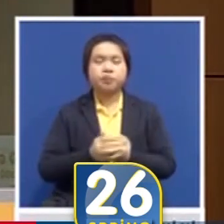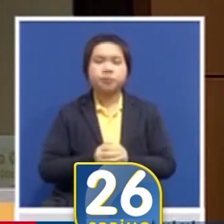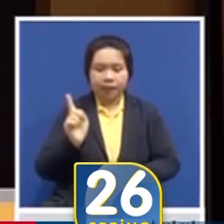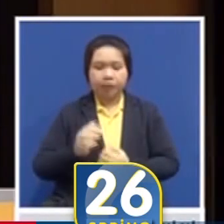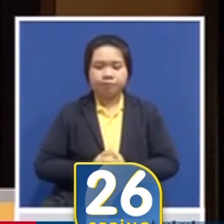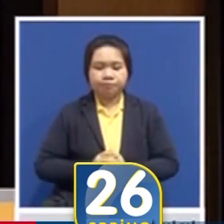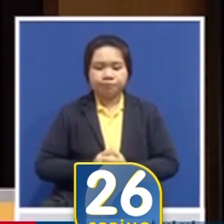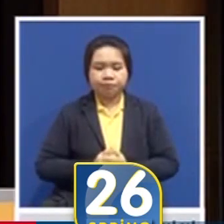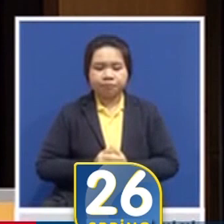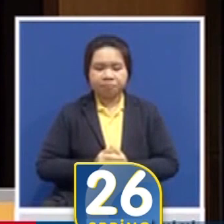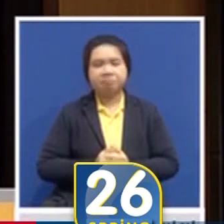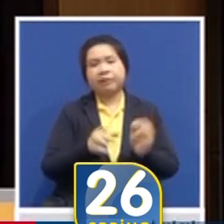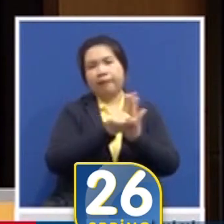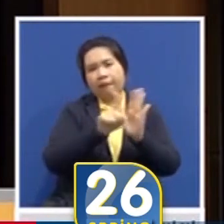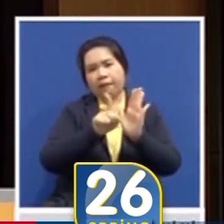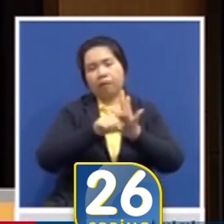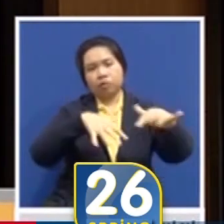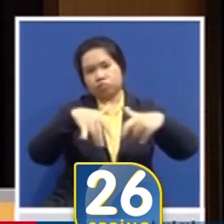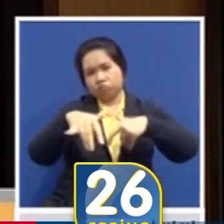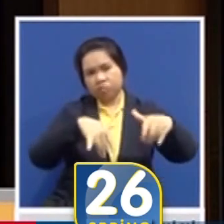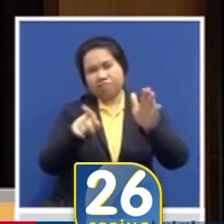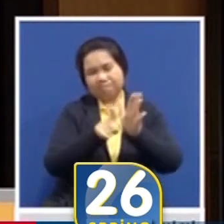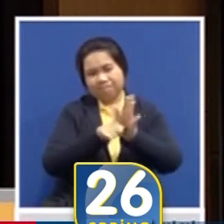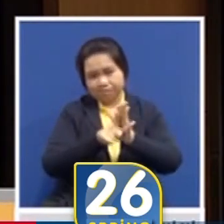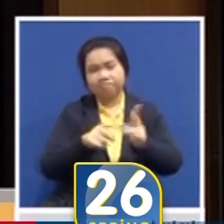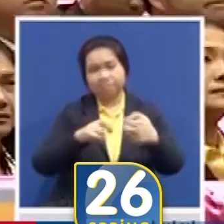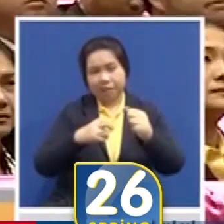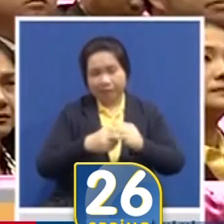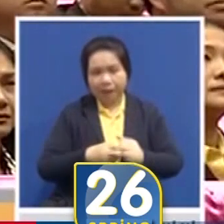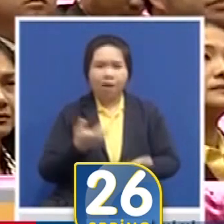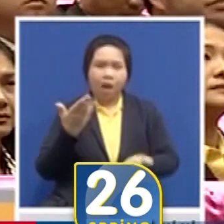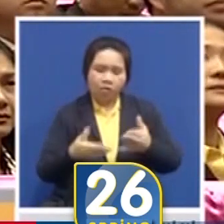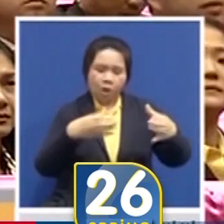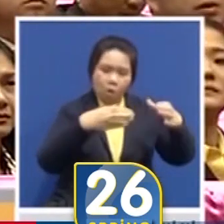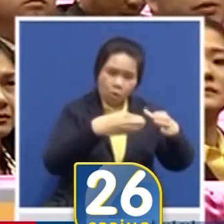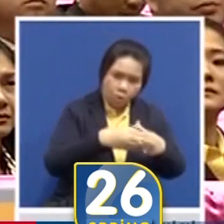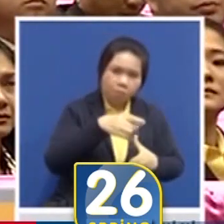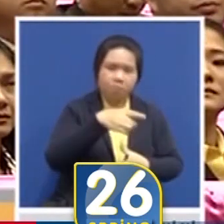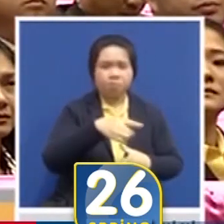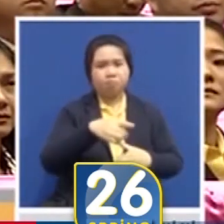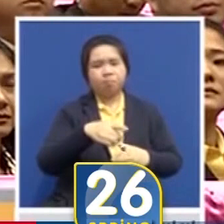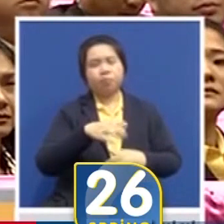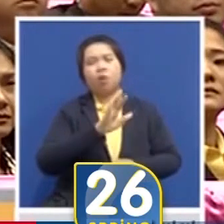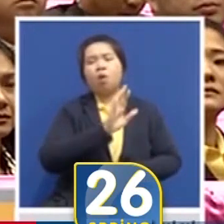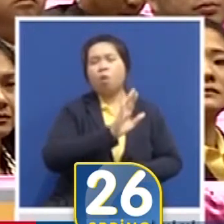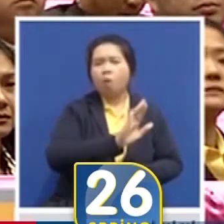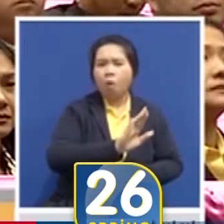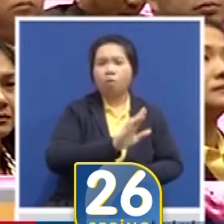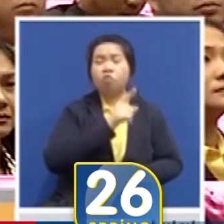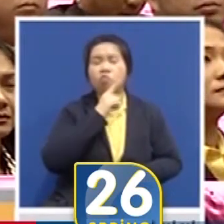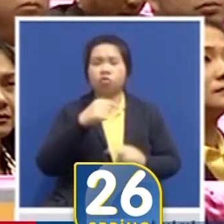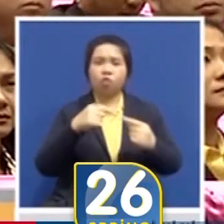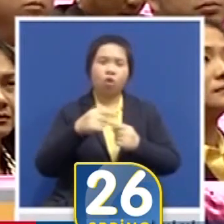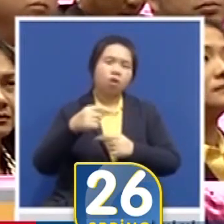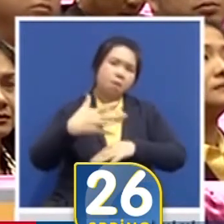ทู้ถามสดแทนคุณจิรายุก็ตั้งคำถามถึงมาตรการทางการป้องกันเหตุลอบทำร้ายนักกิจกรรมทางการเมืองและมูลเหตุจูงใจในการก่อเ